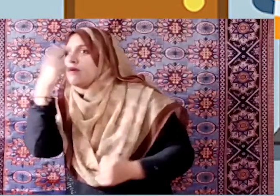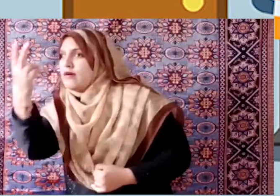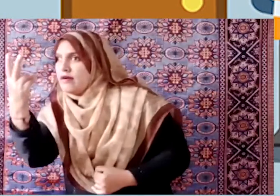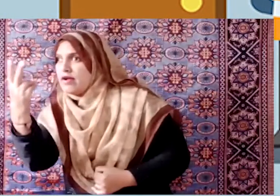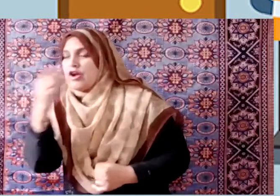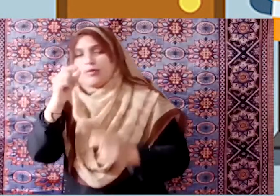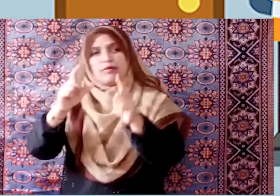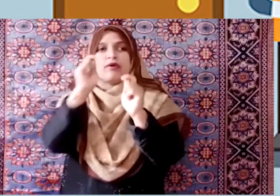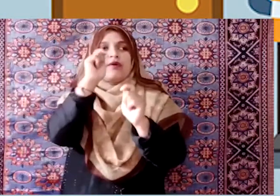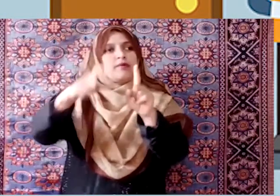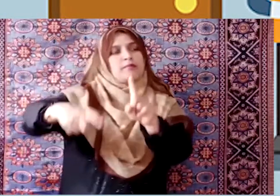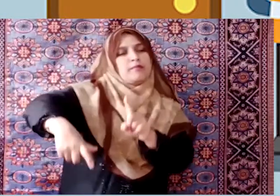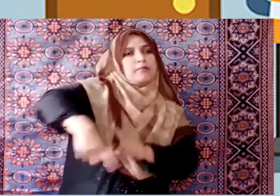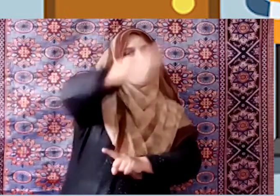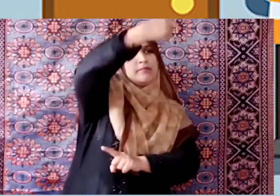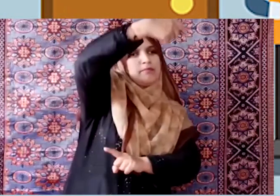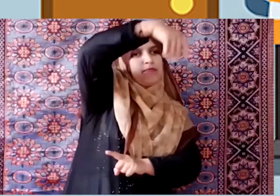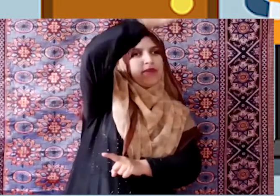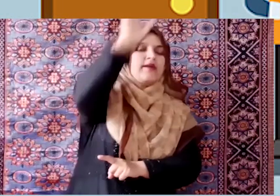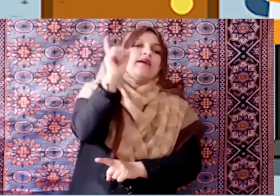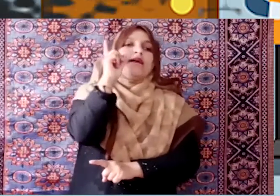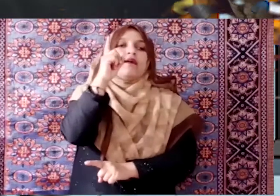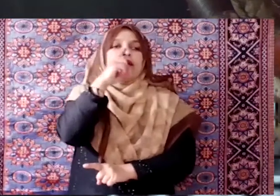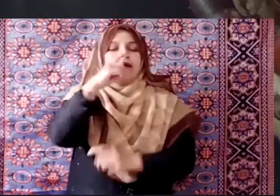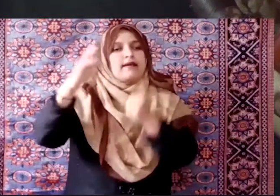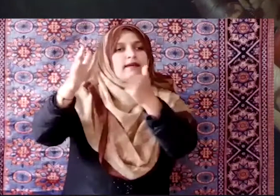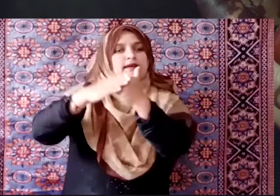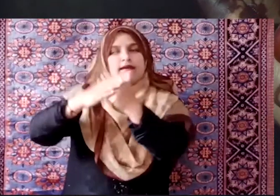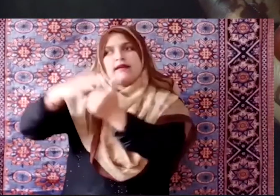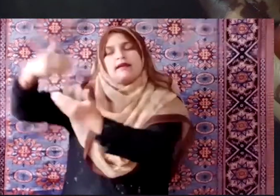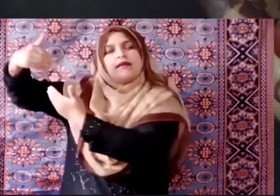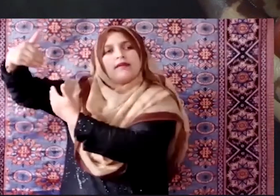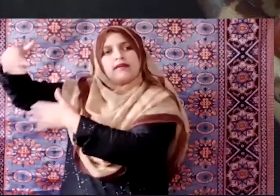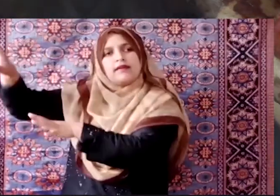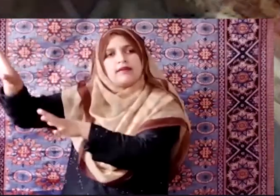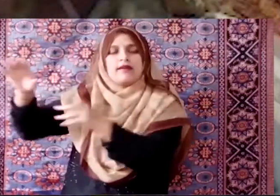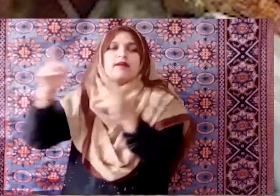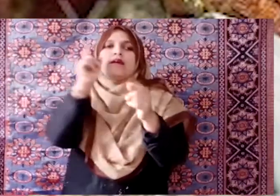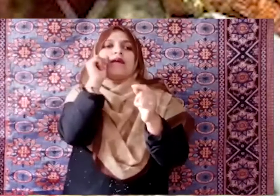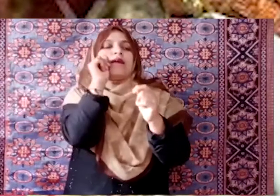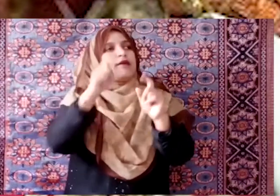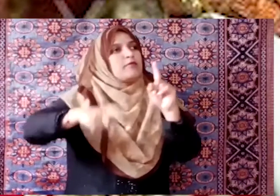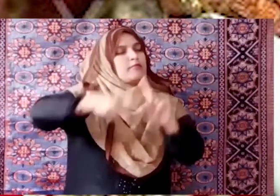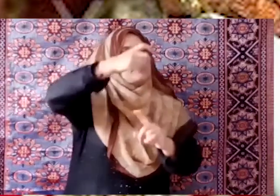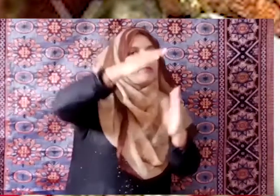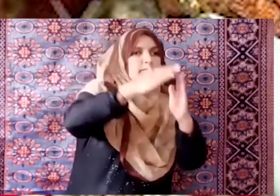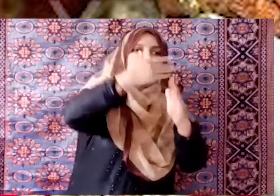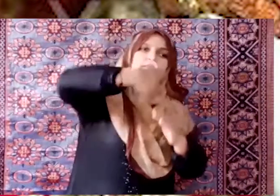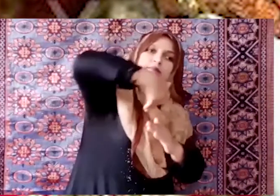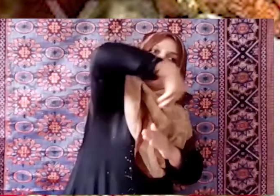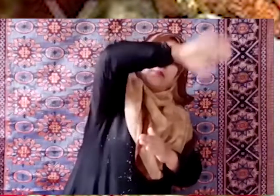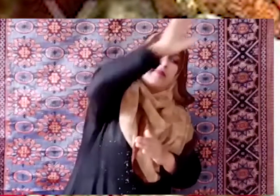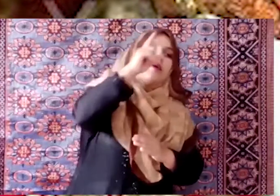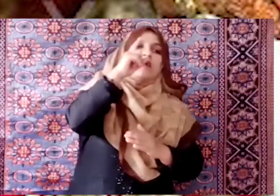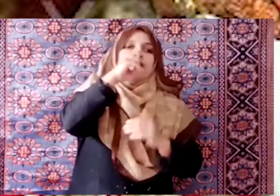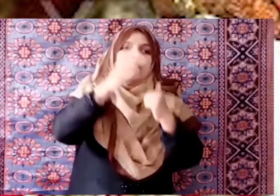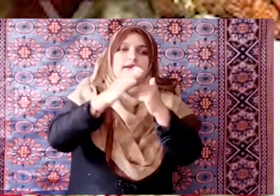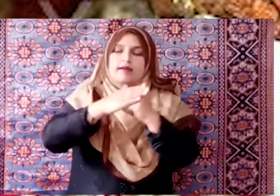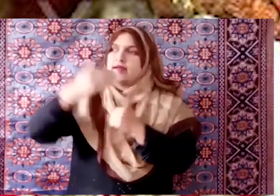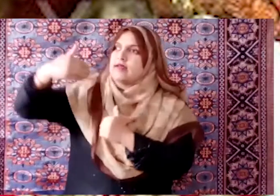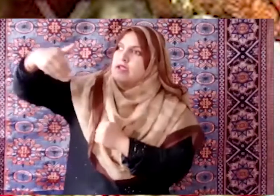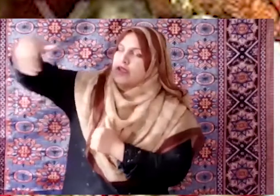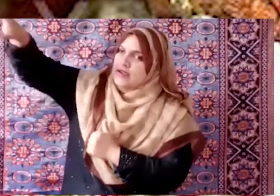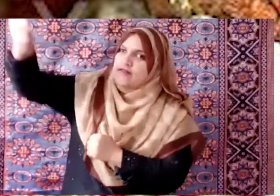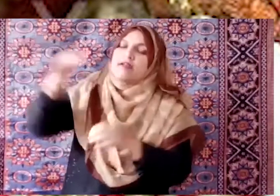کر رانجھا کو نوکری سے ہٹا دیا اور ہیر کا رشتہ سیدو قوم کھیڑا ساکن رنگ پور سے طے کر دیا۔